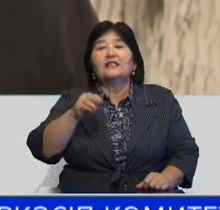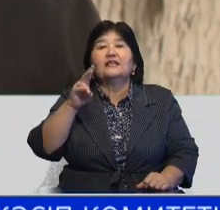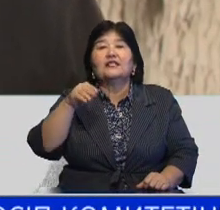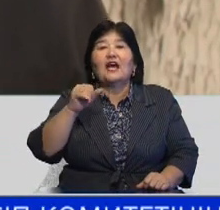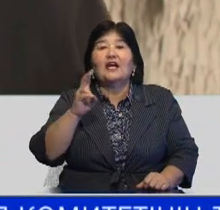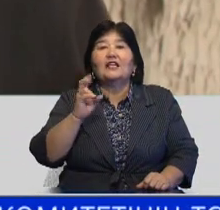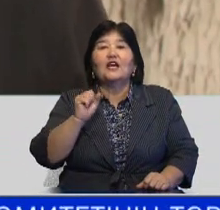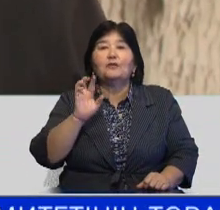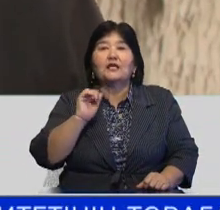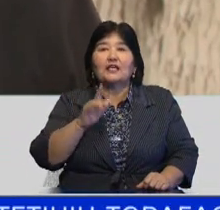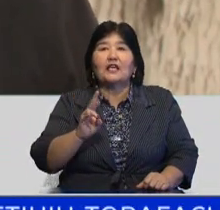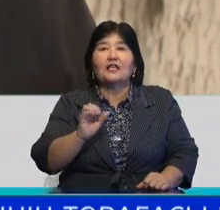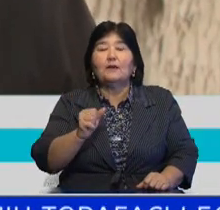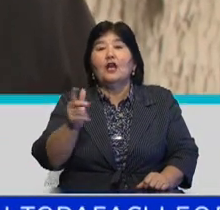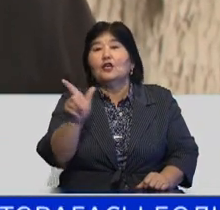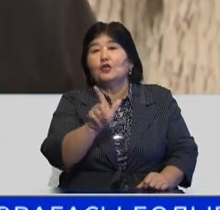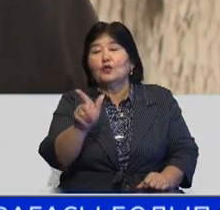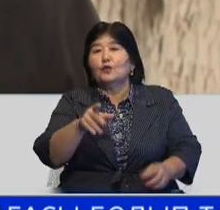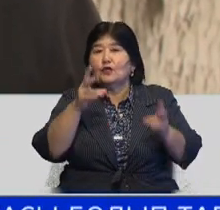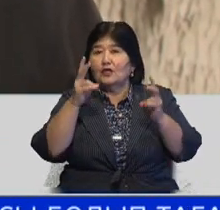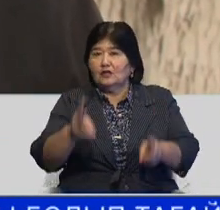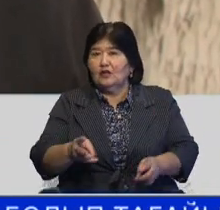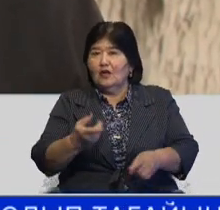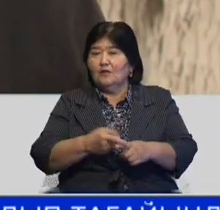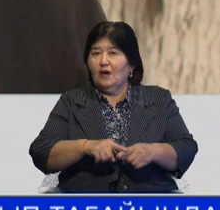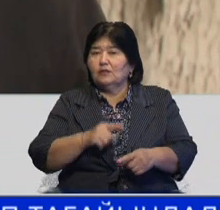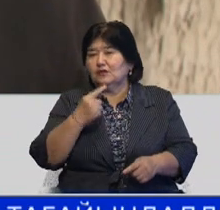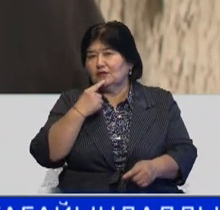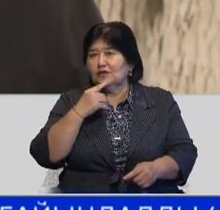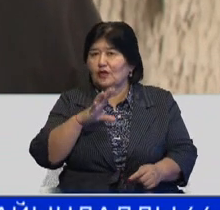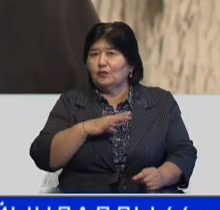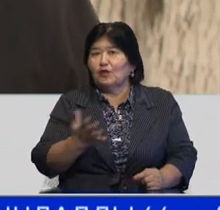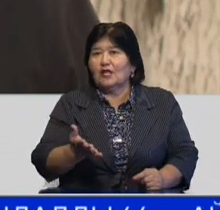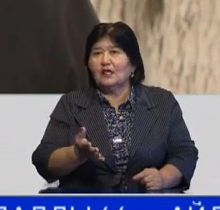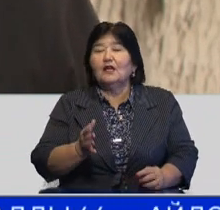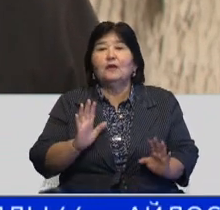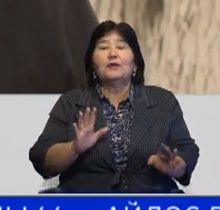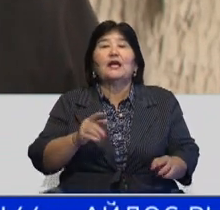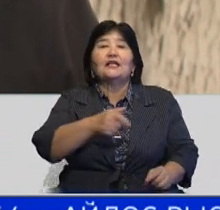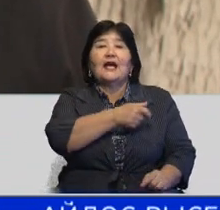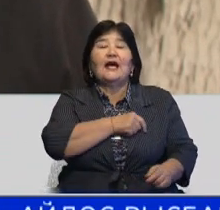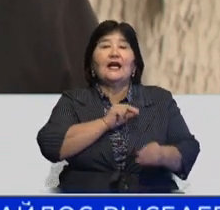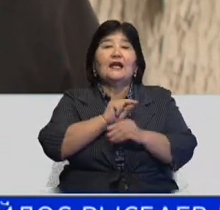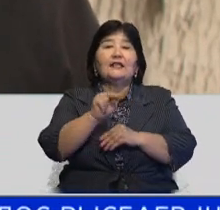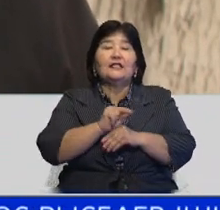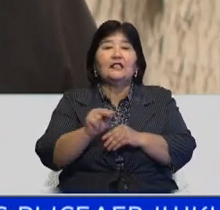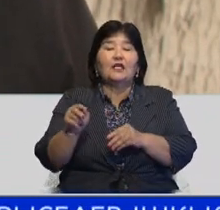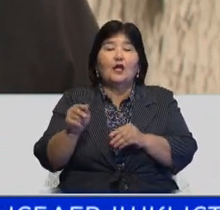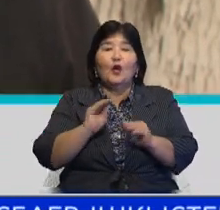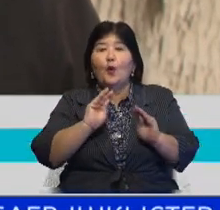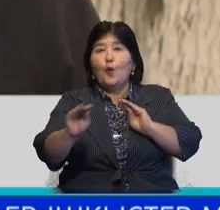Бақтияр Зайнудинов жоқ. Екеуі де травма алып отыр, шамал қиындау болады. Бірақ тренердің установкасын